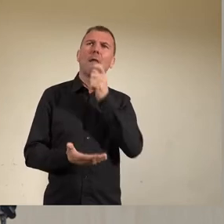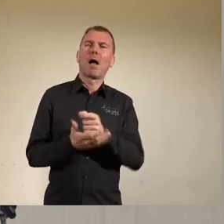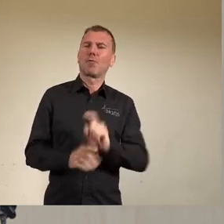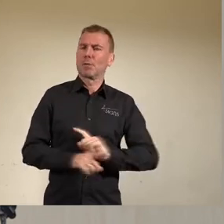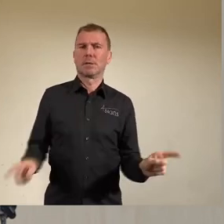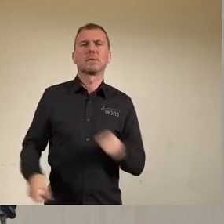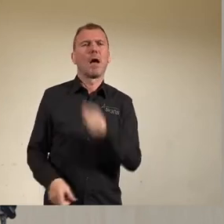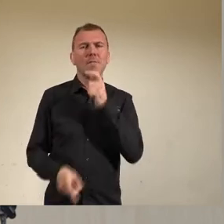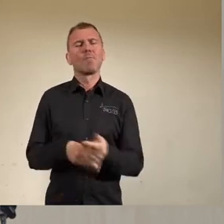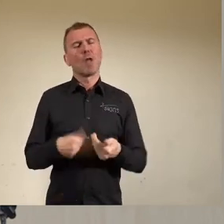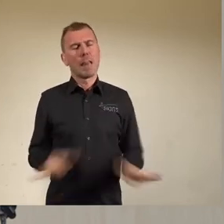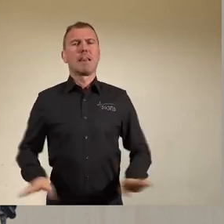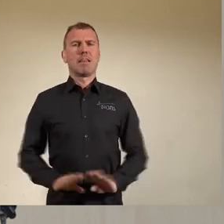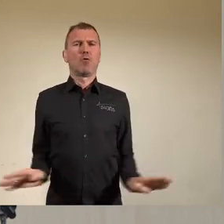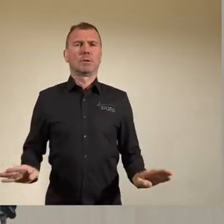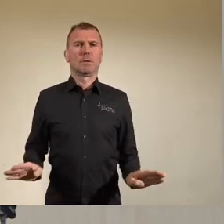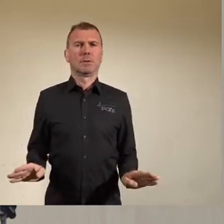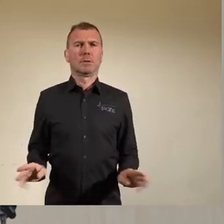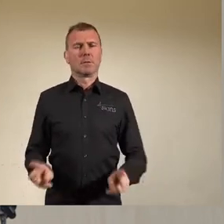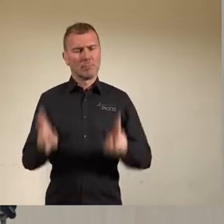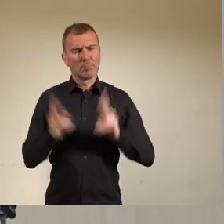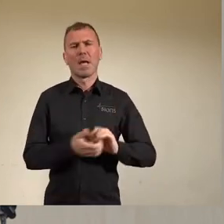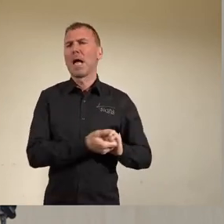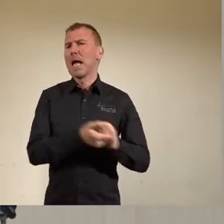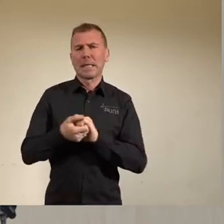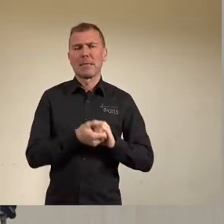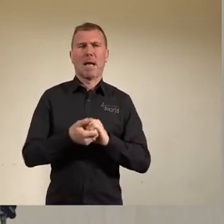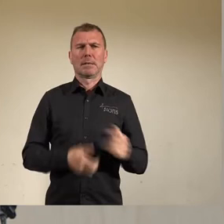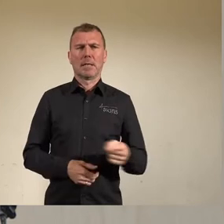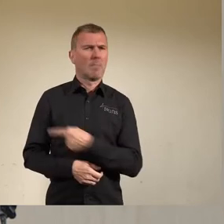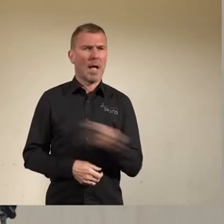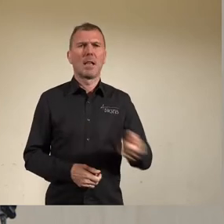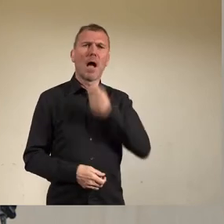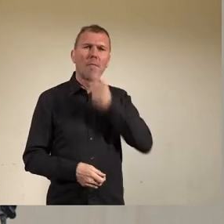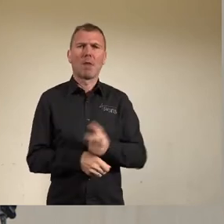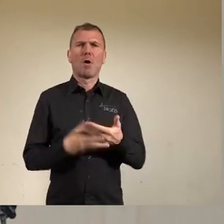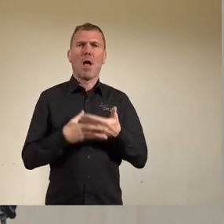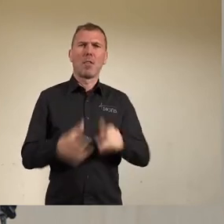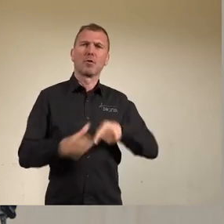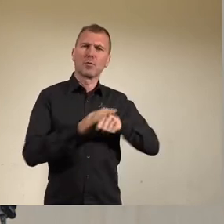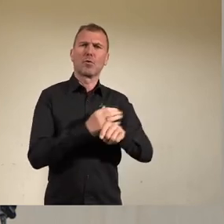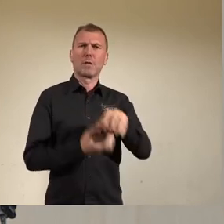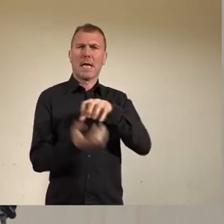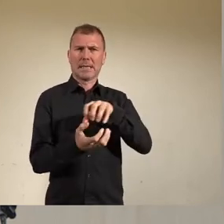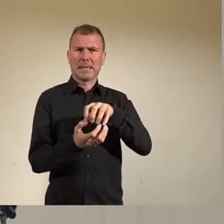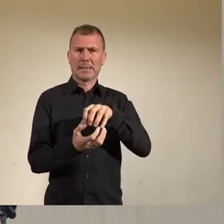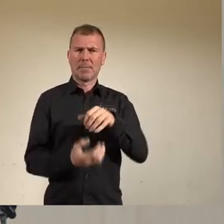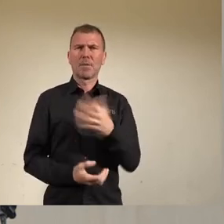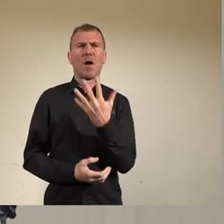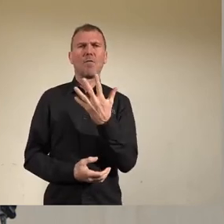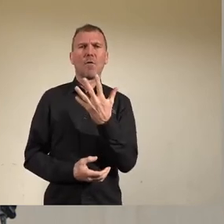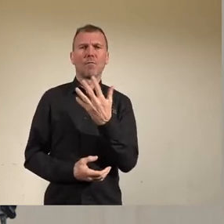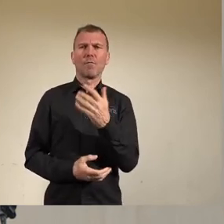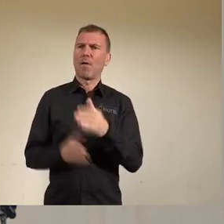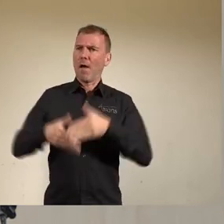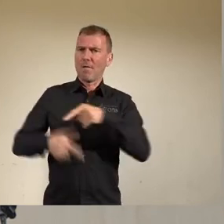gehen vielmehr gemeinsam verantwortungslos durch diese Krise. Die Wünsche der 5 beteiligten Fraktionen sollen